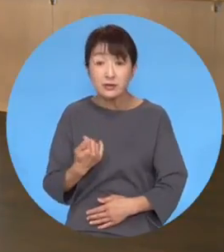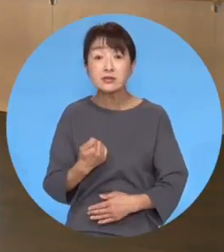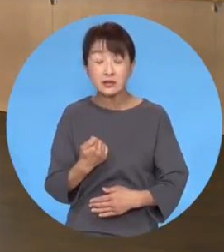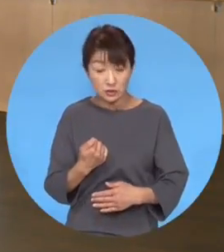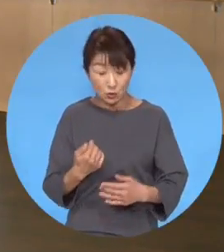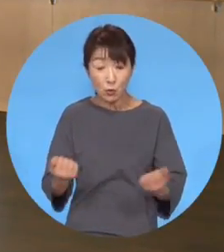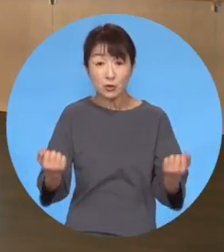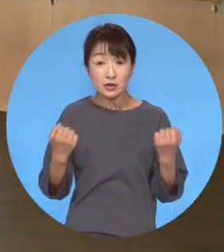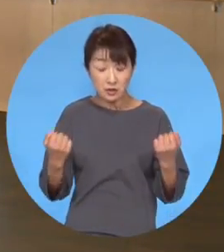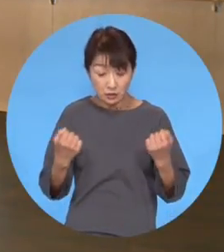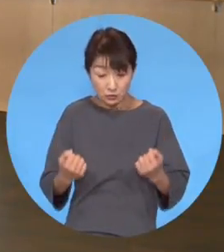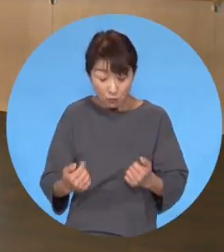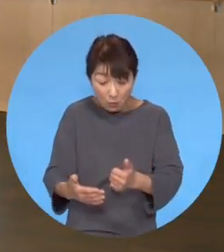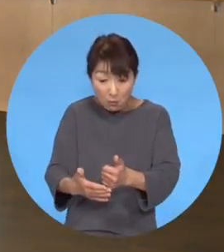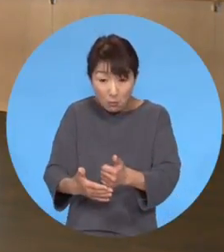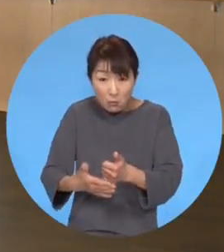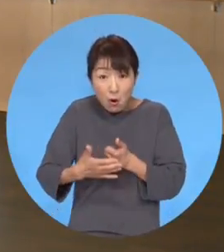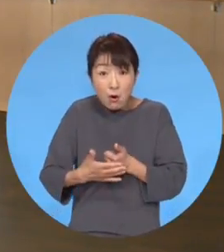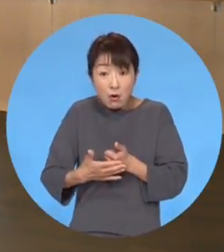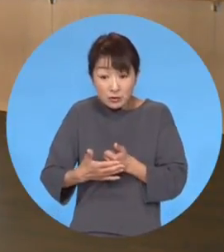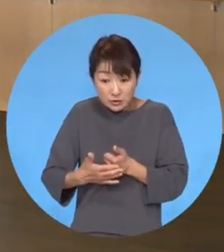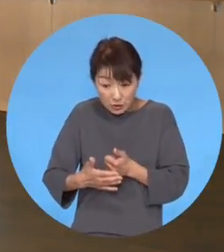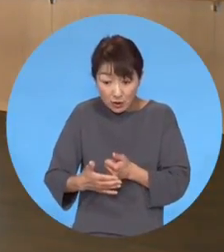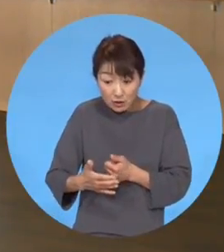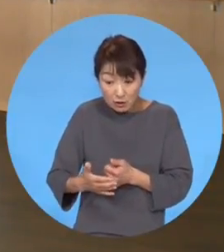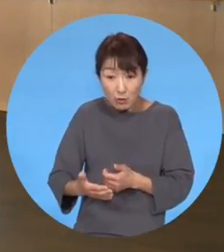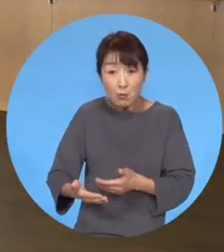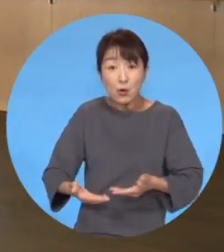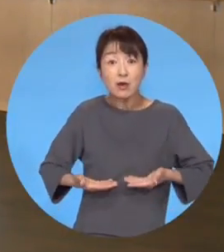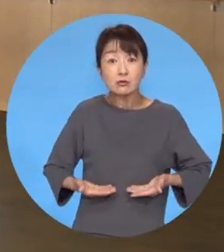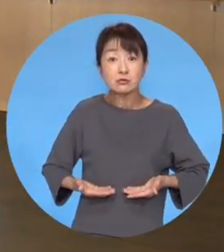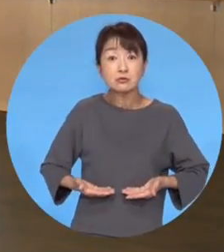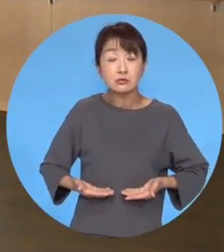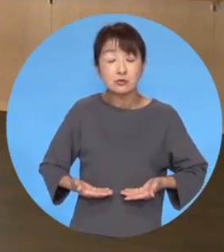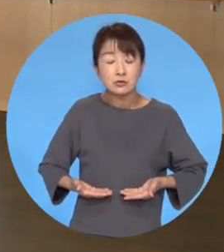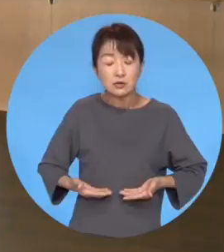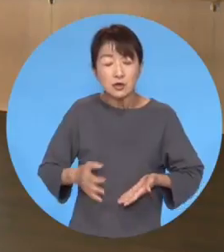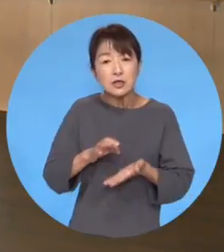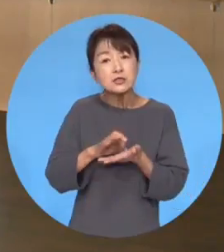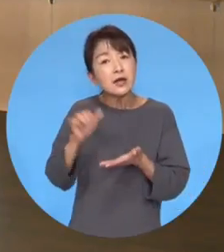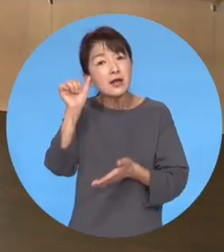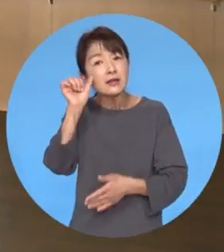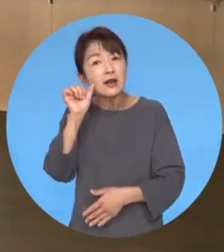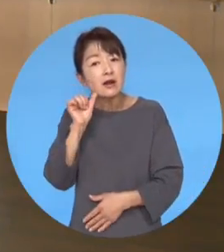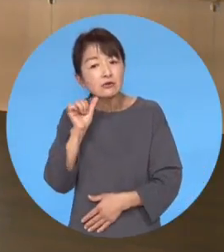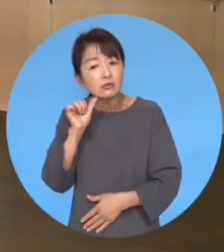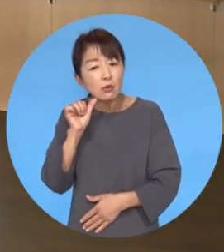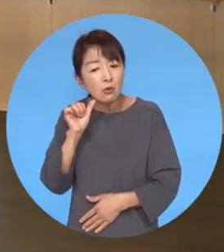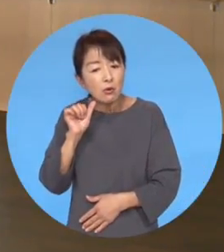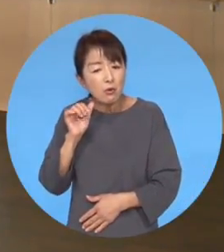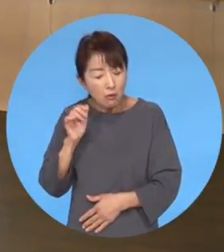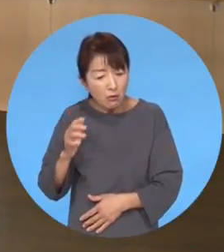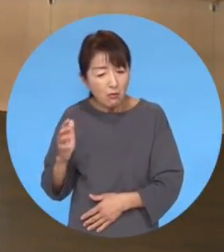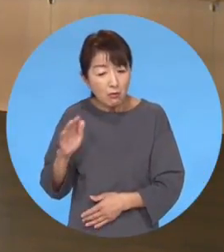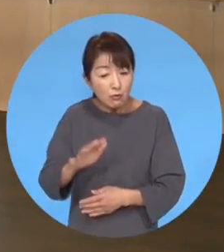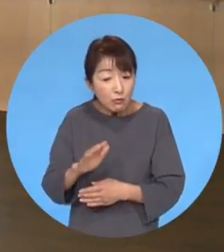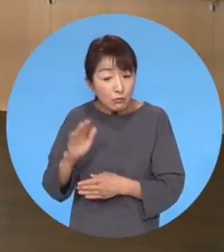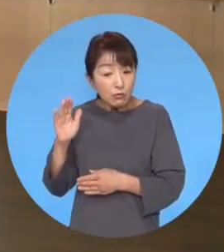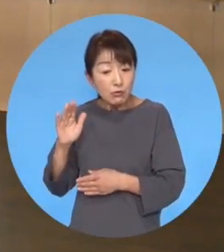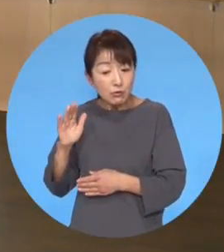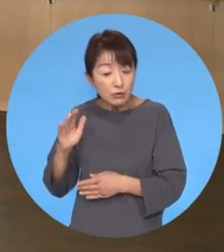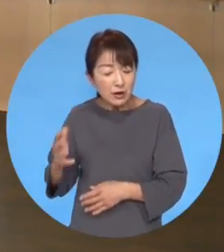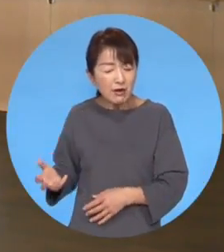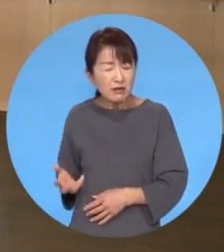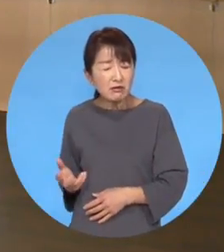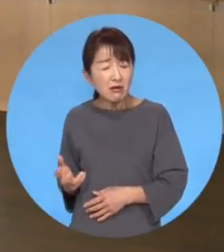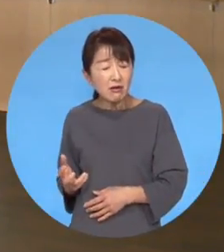っている背筋をサポートしてくれているんだと思うので、慣れてくればかなり腰の負担を軽